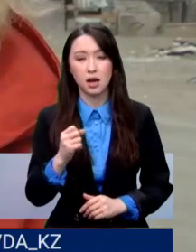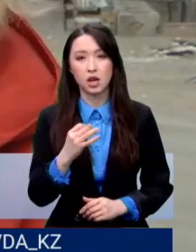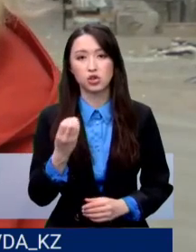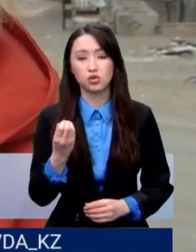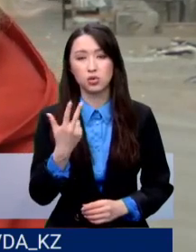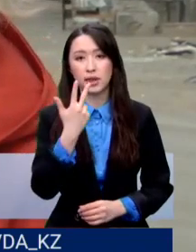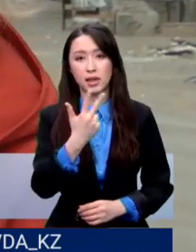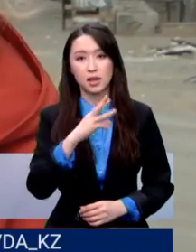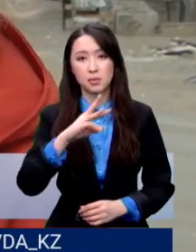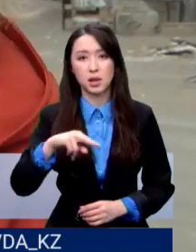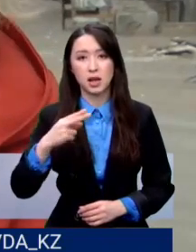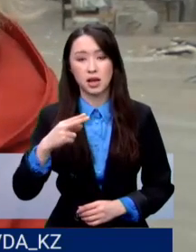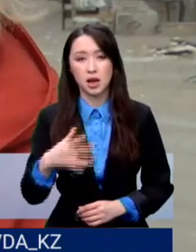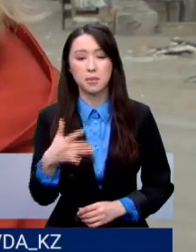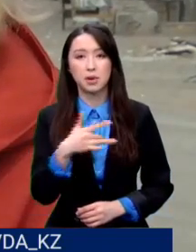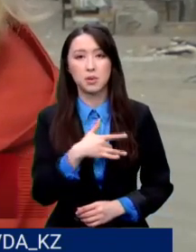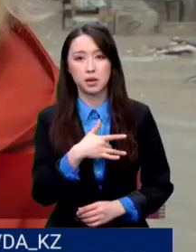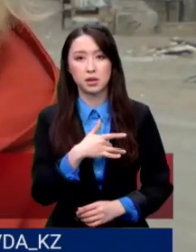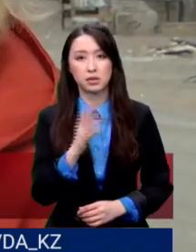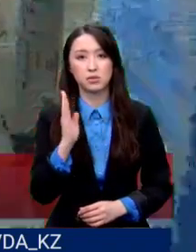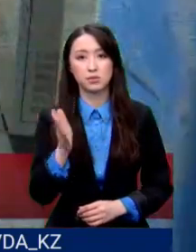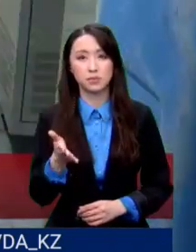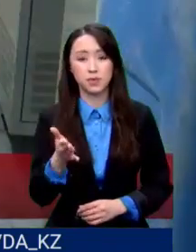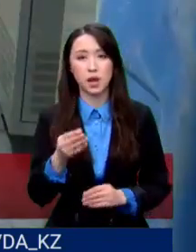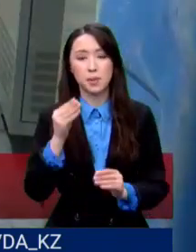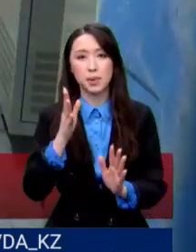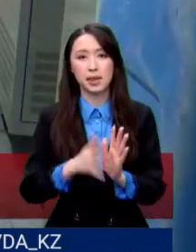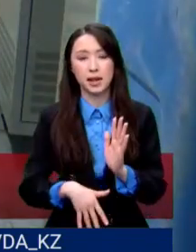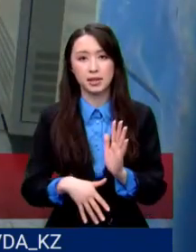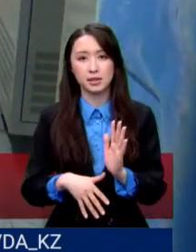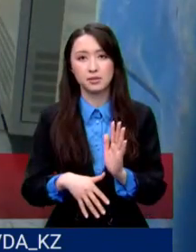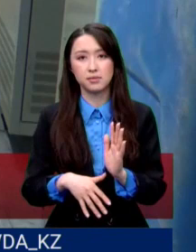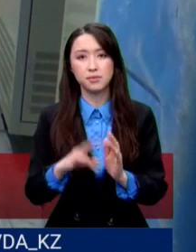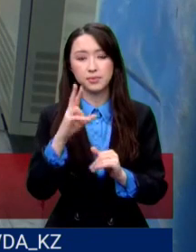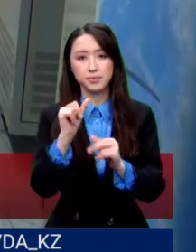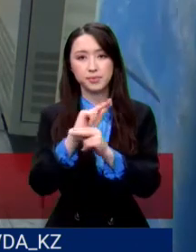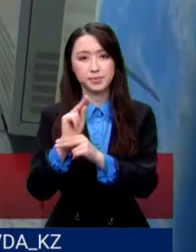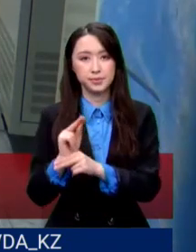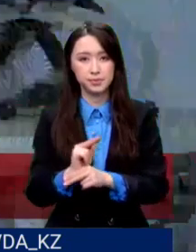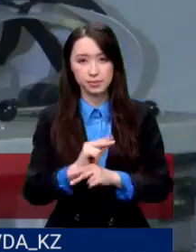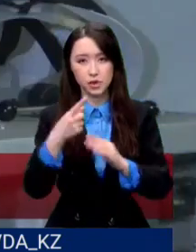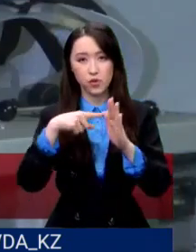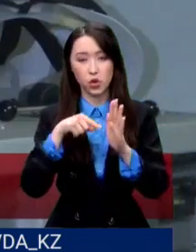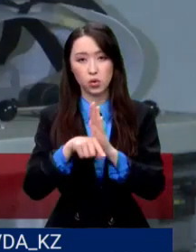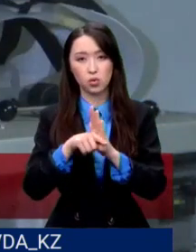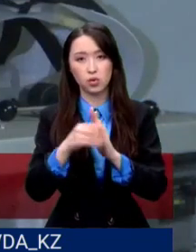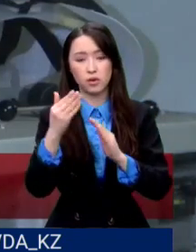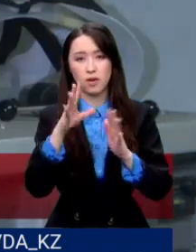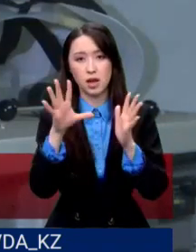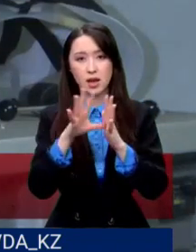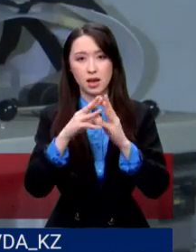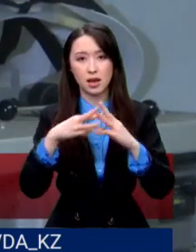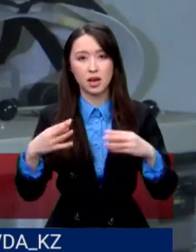Еще 3 миллиарда предполагается потратить на реконструкцию инженерного корпуса. Это